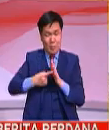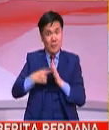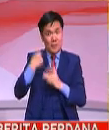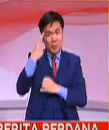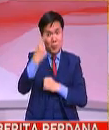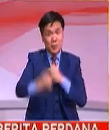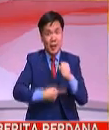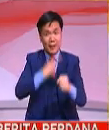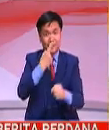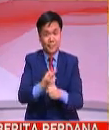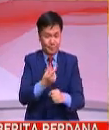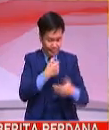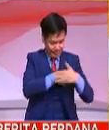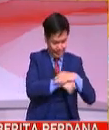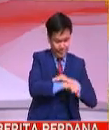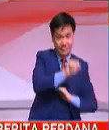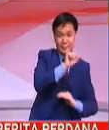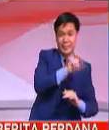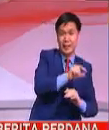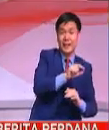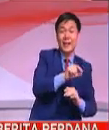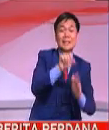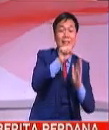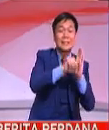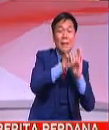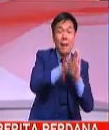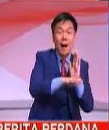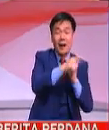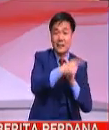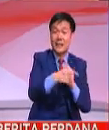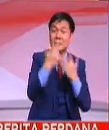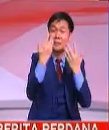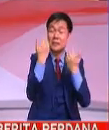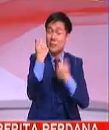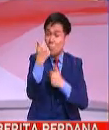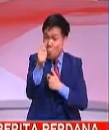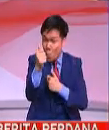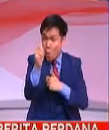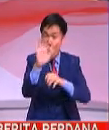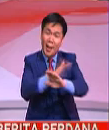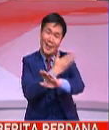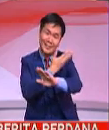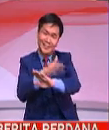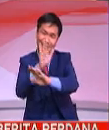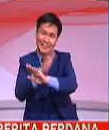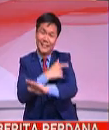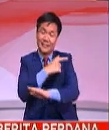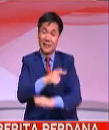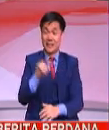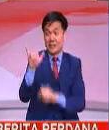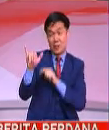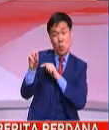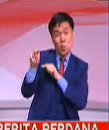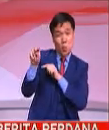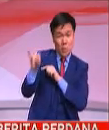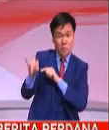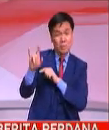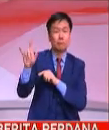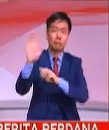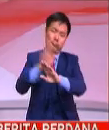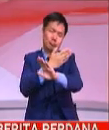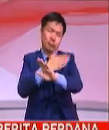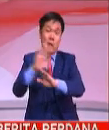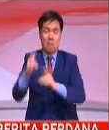setahun, anak kelahiran setapak Kuala Lumpur ini telah mempunyai 10 lagu. Yoni memulakan kerjaya membuktikan bakatnya